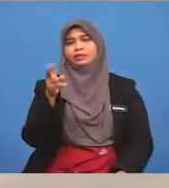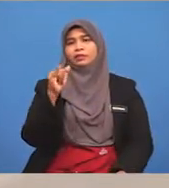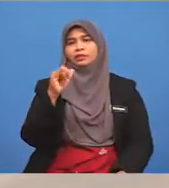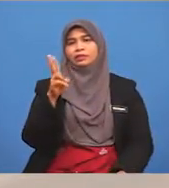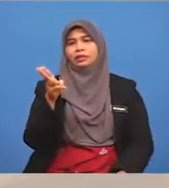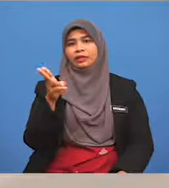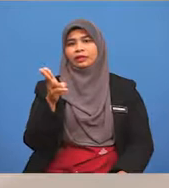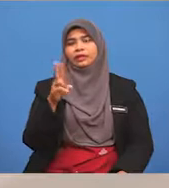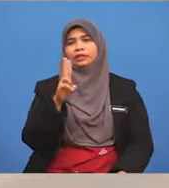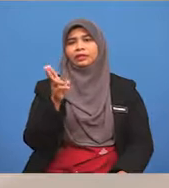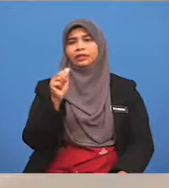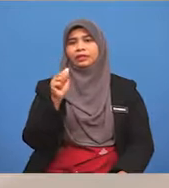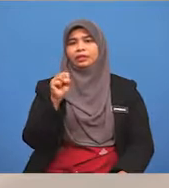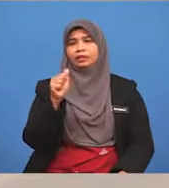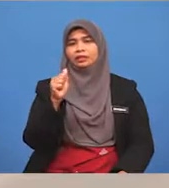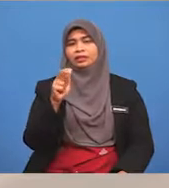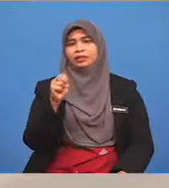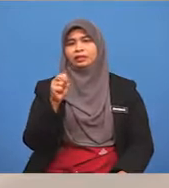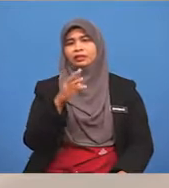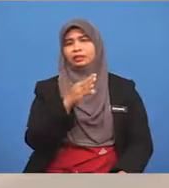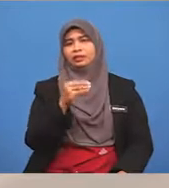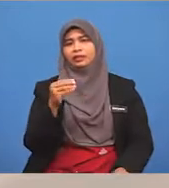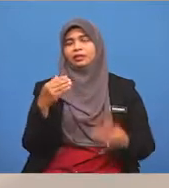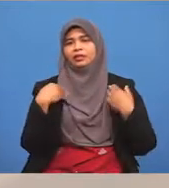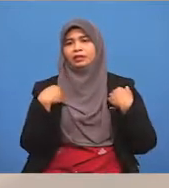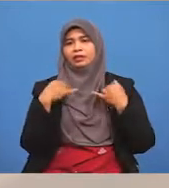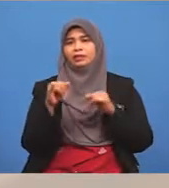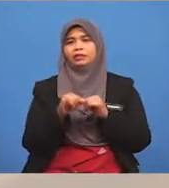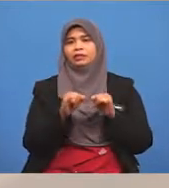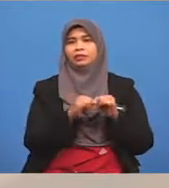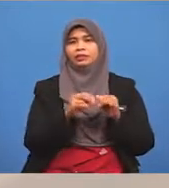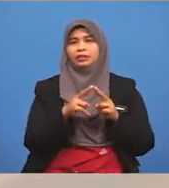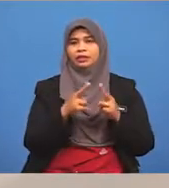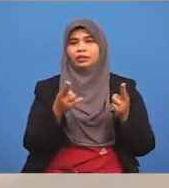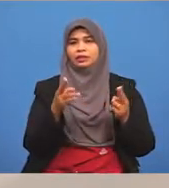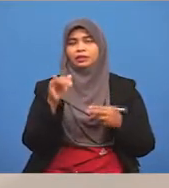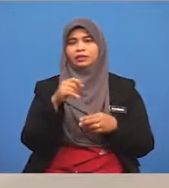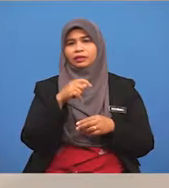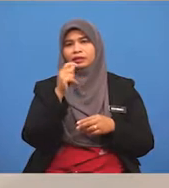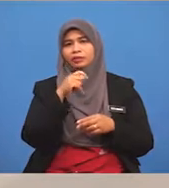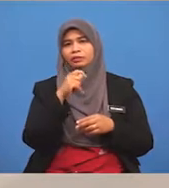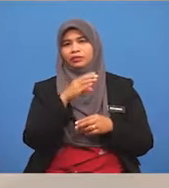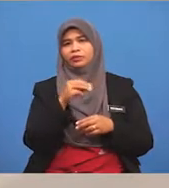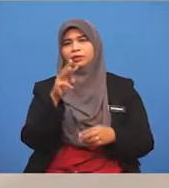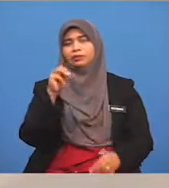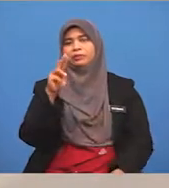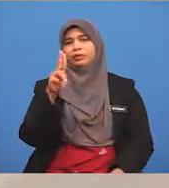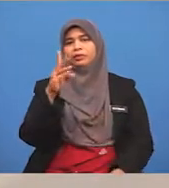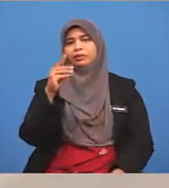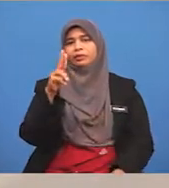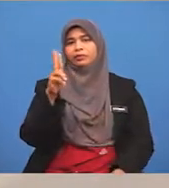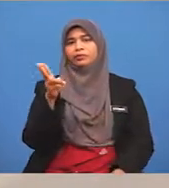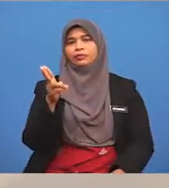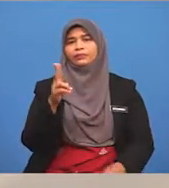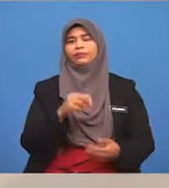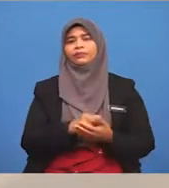dhaif, bahkan terdapat juga hadis munkar dan maudhu. Hadis yang diriwayatkan oleh Imam Ibn